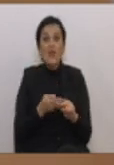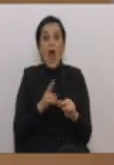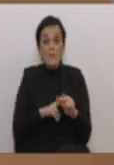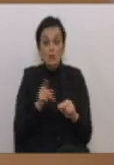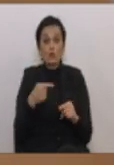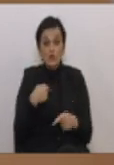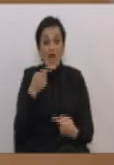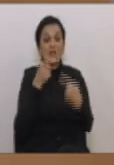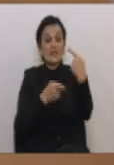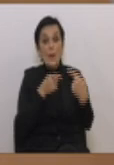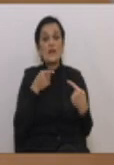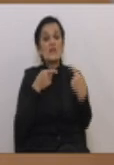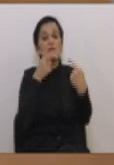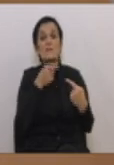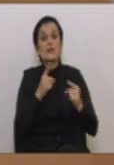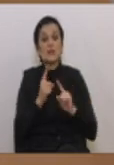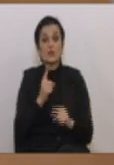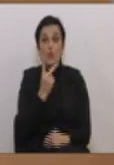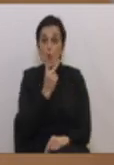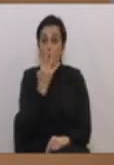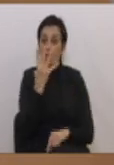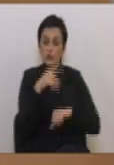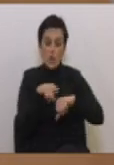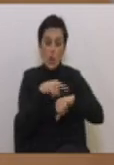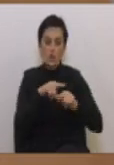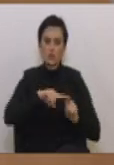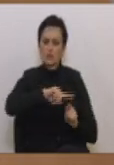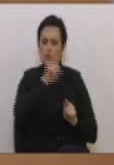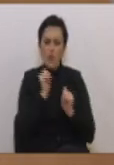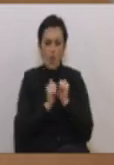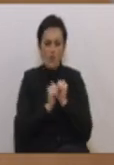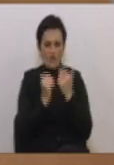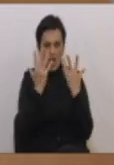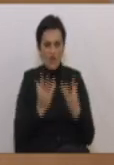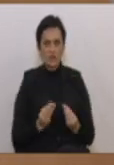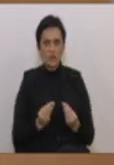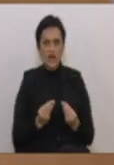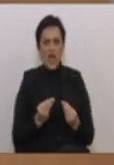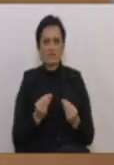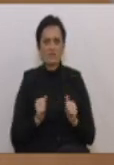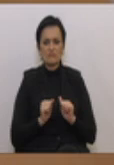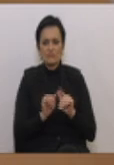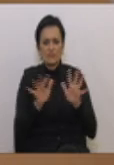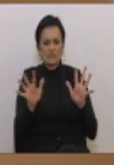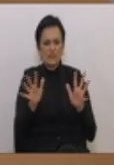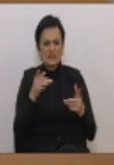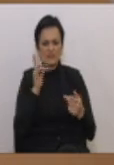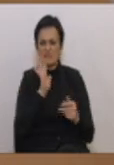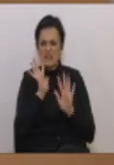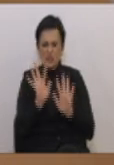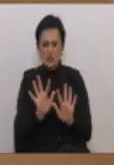კიდე და რატო გიპირისპირდებით? Იმიტომ რომ 24 საათის მანძილზე ყოველ დღე აღვივებთ სიძულვის